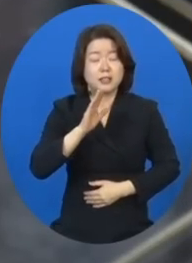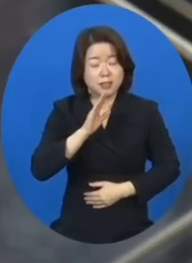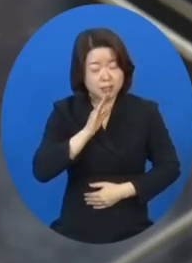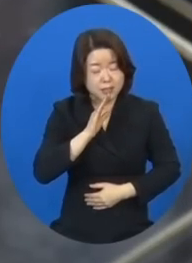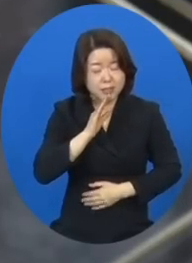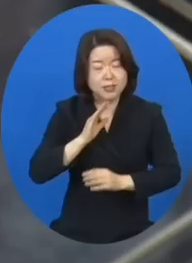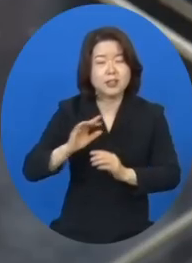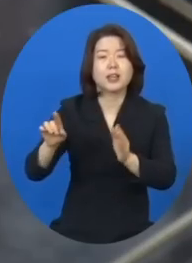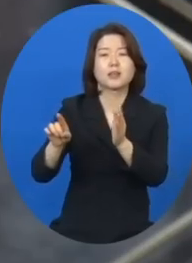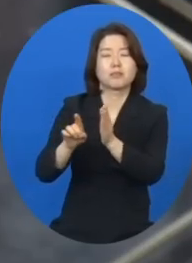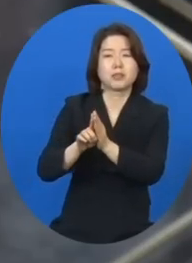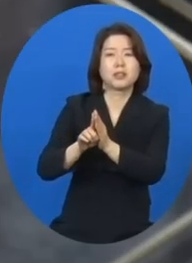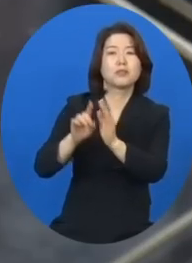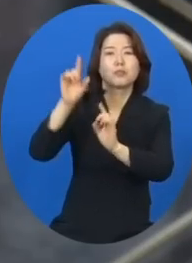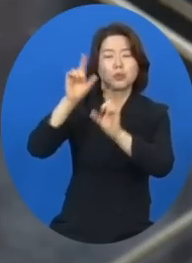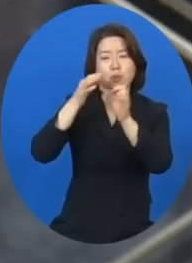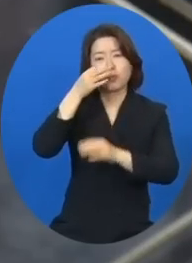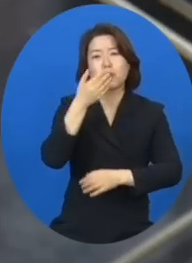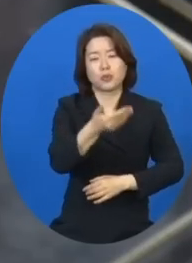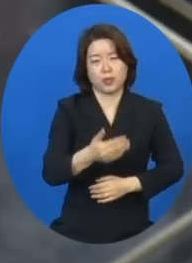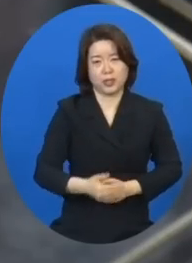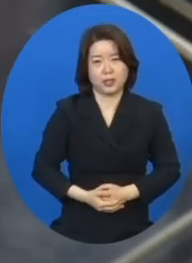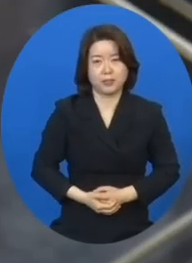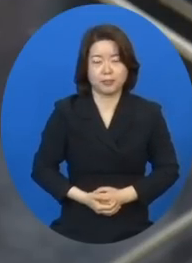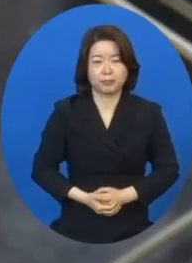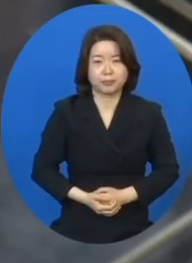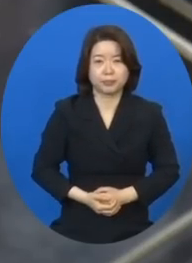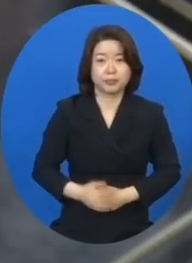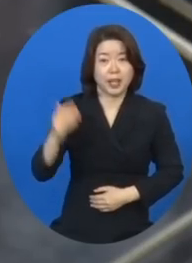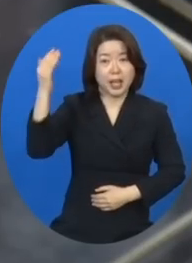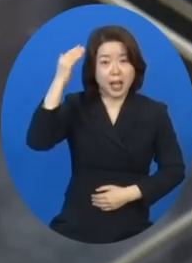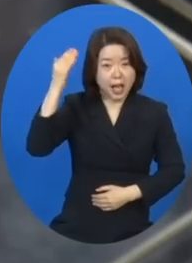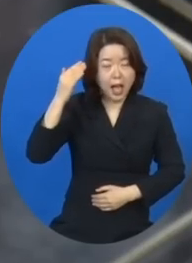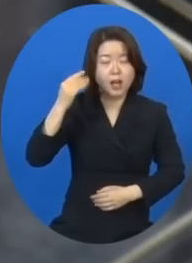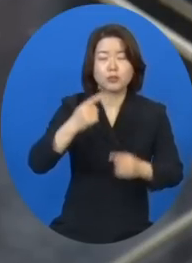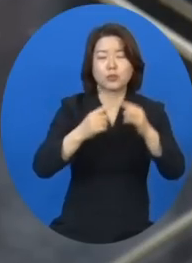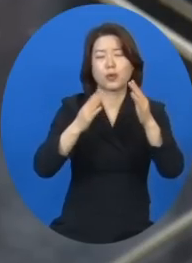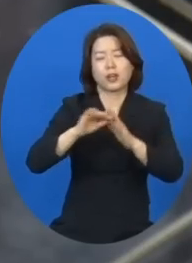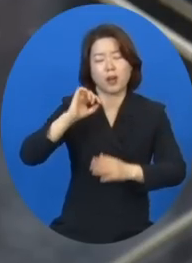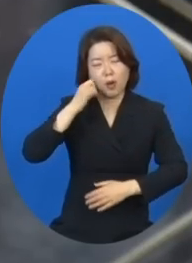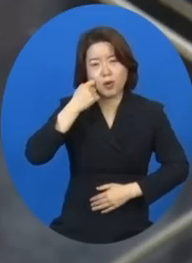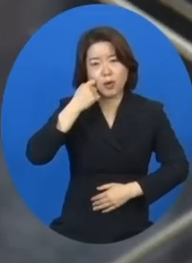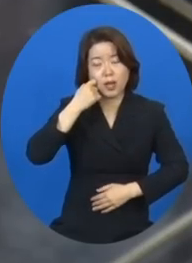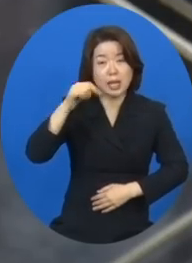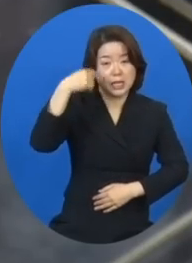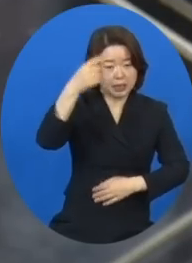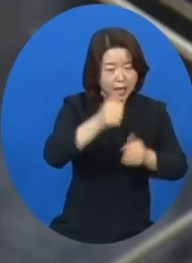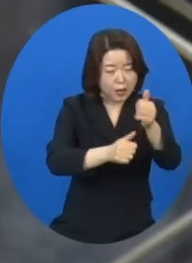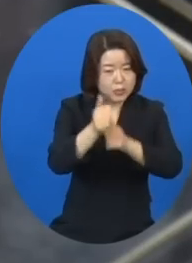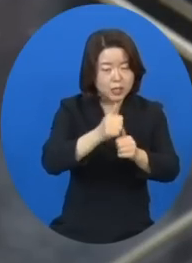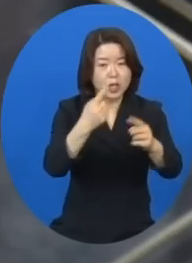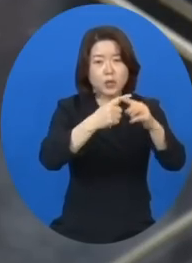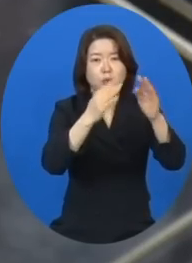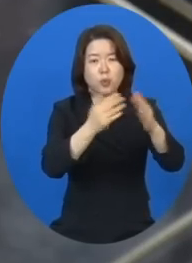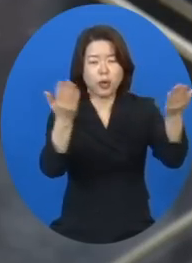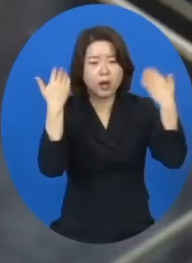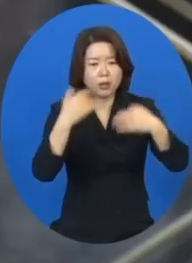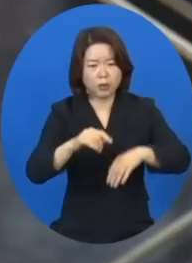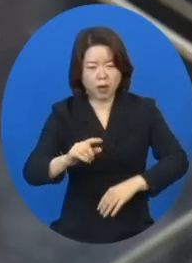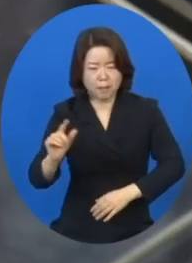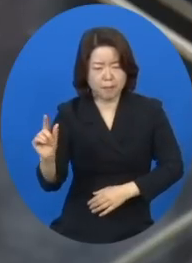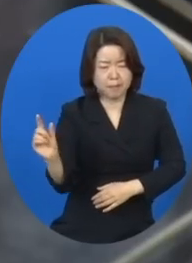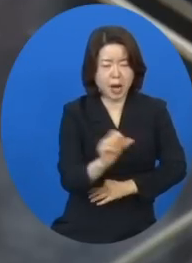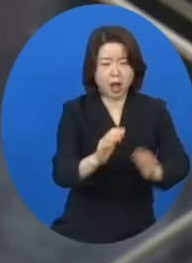것입니다. 한국교회가 어렵다고 합니다. 특별히 다음 세대 교회 학교가 급속도로 무너지고 있습니다.